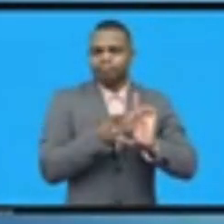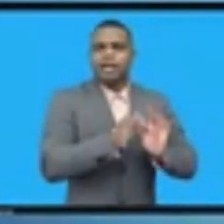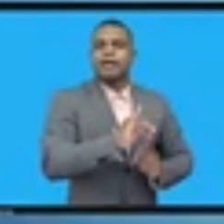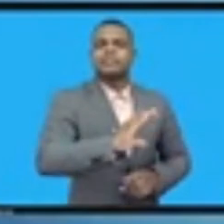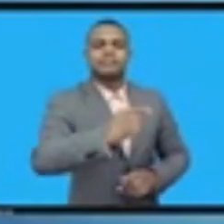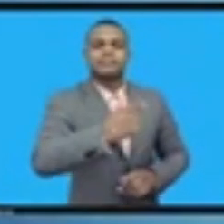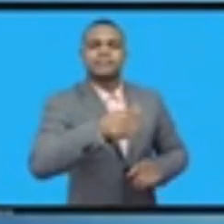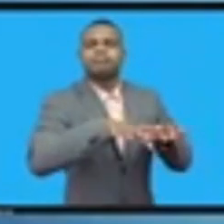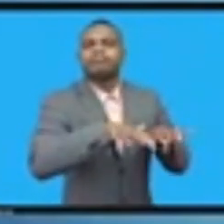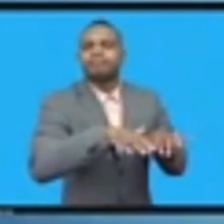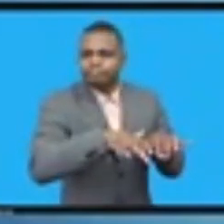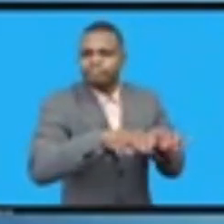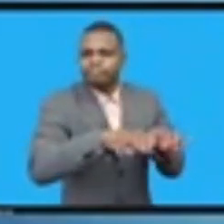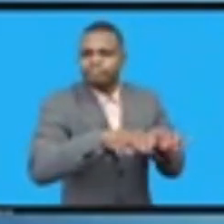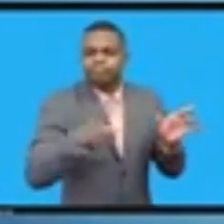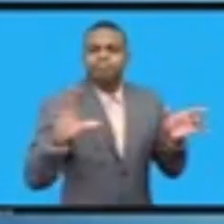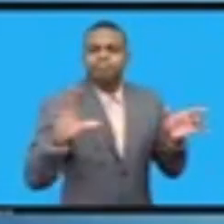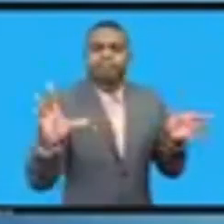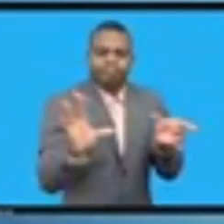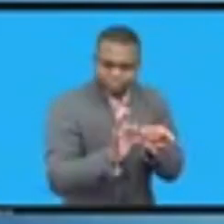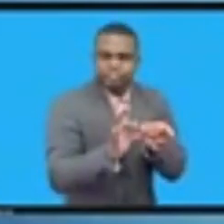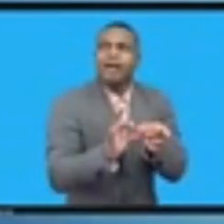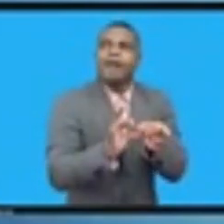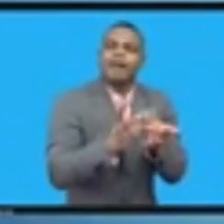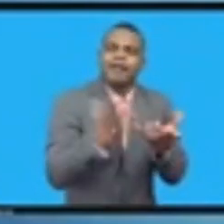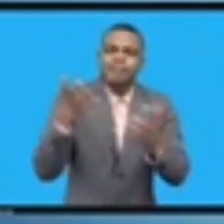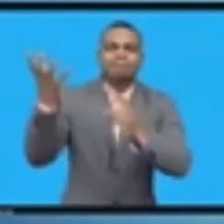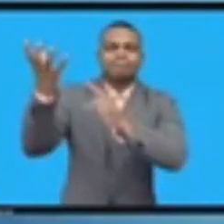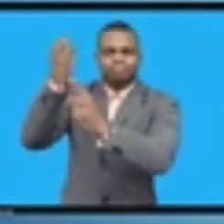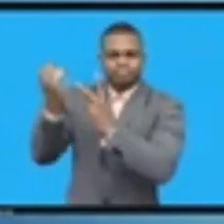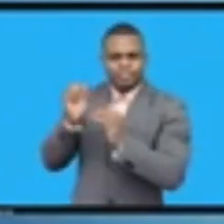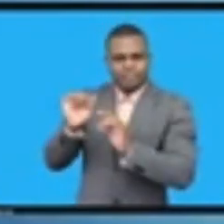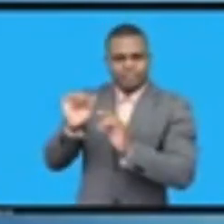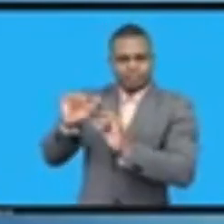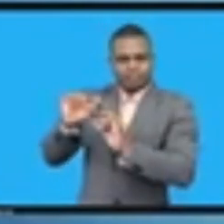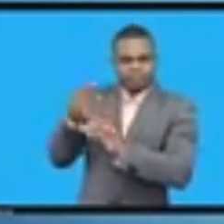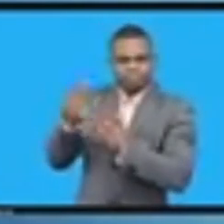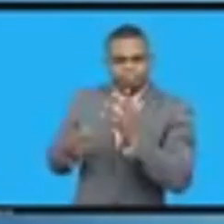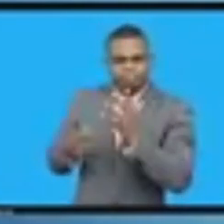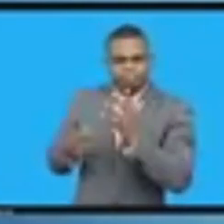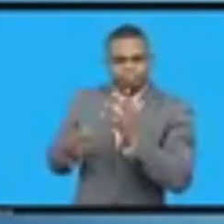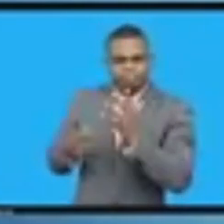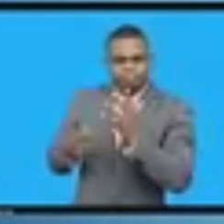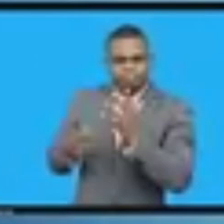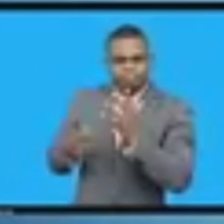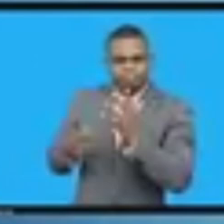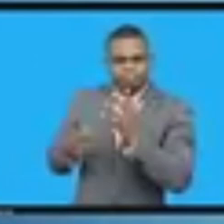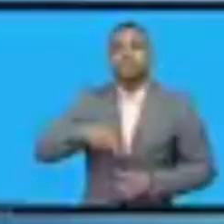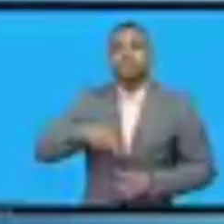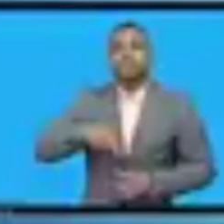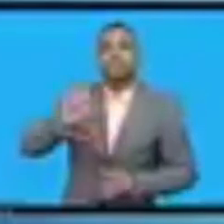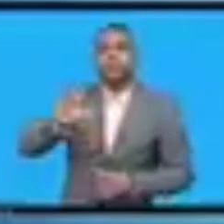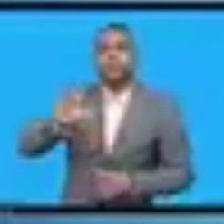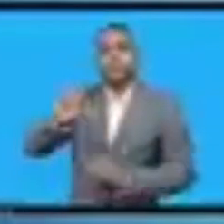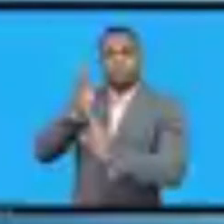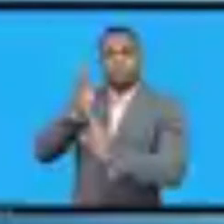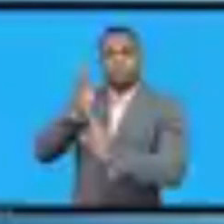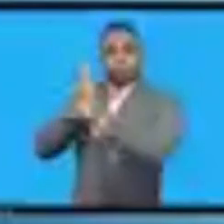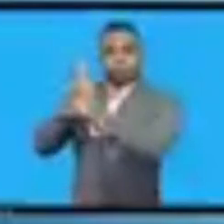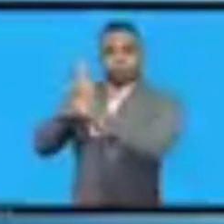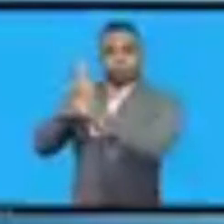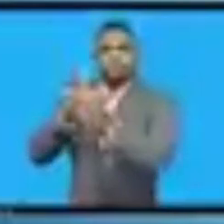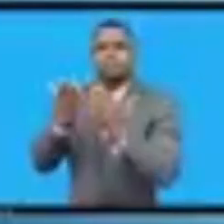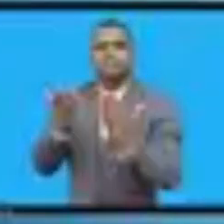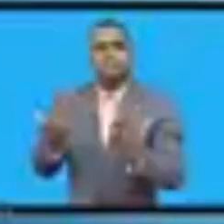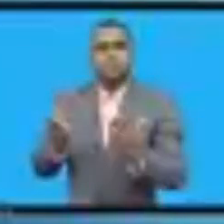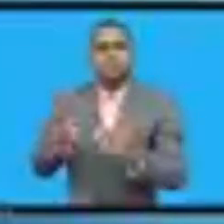技术。那么如果我们没有能够充分的利用数字技术的工具，而这些